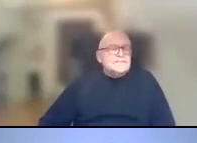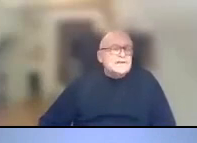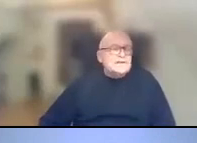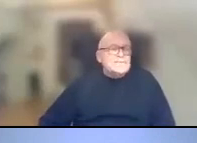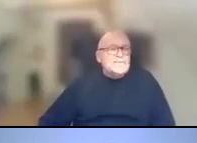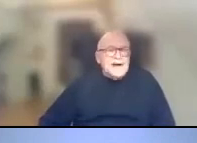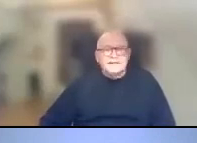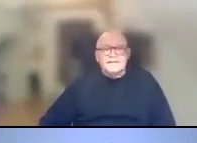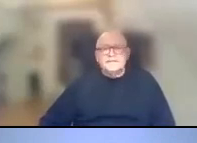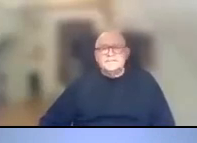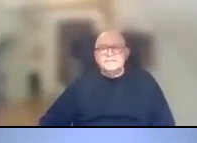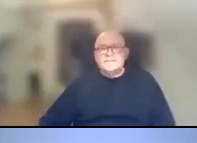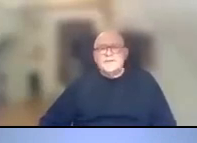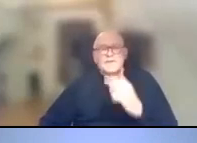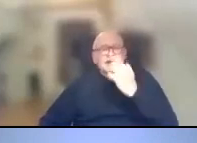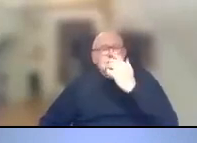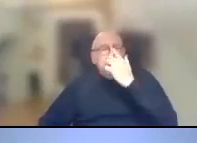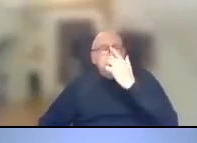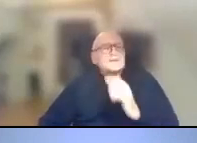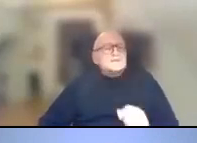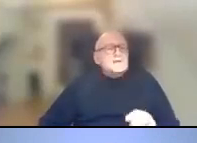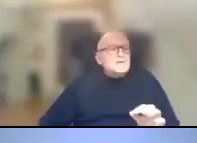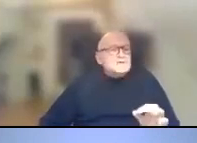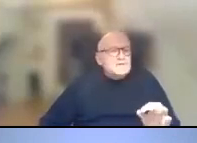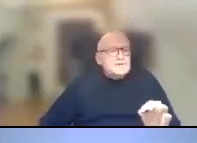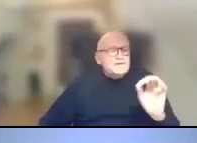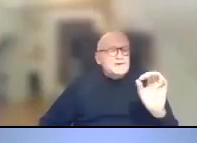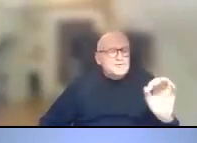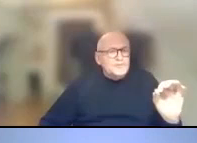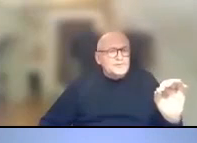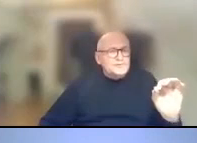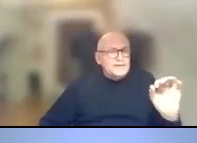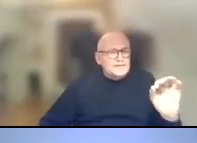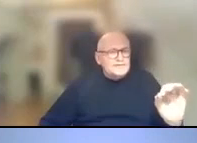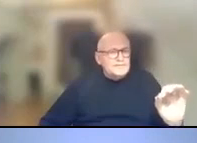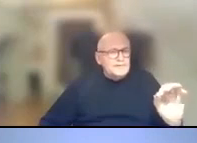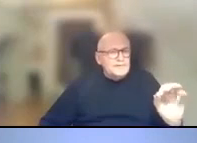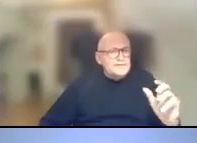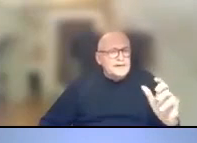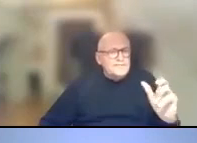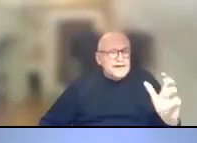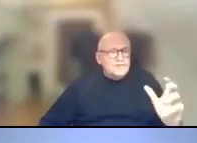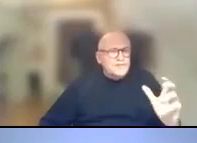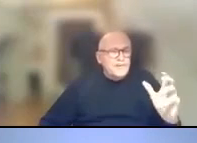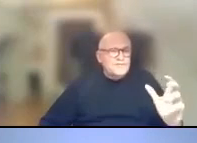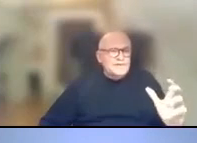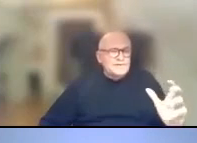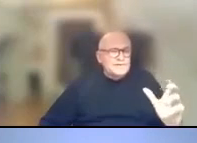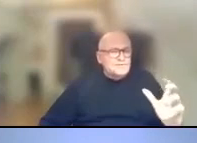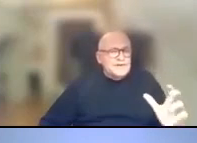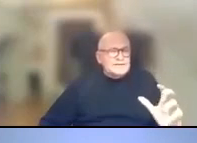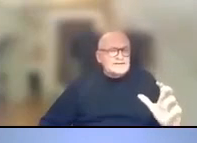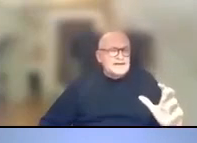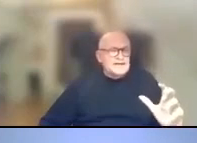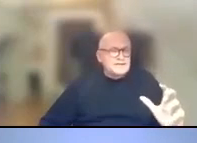Sie selbst geben an, dass sie aus Mitleid getötet hätten in der weit